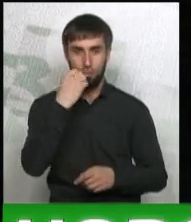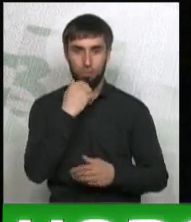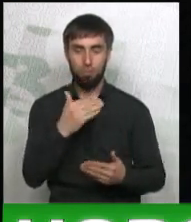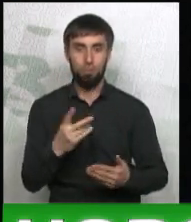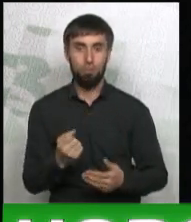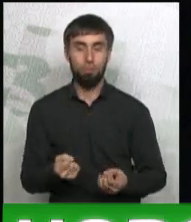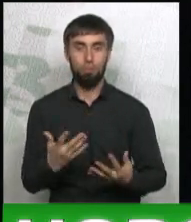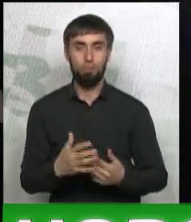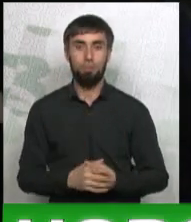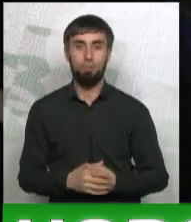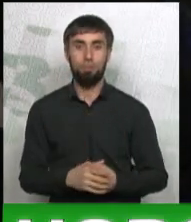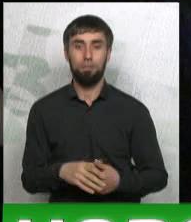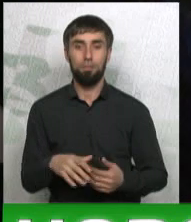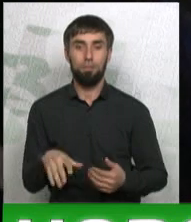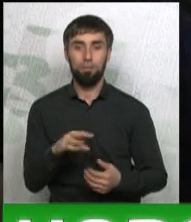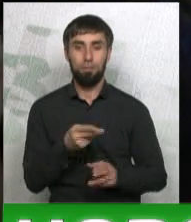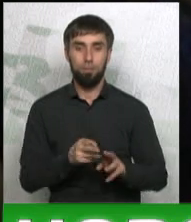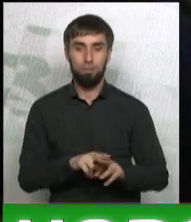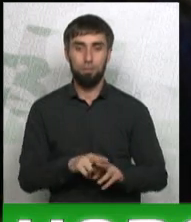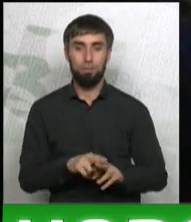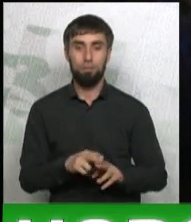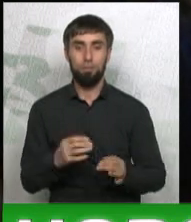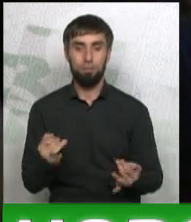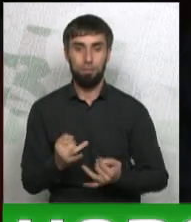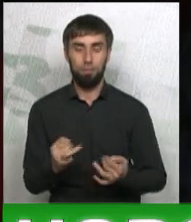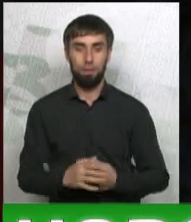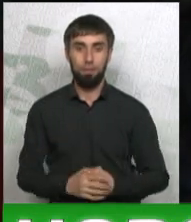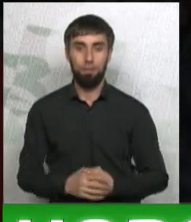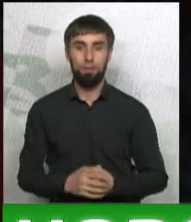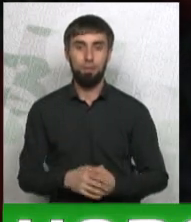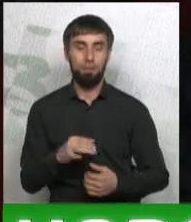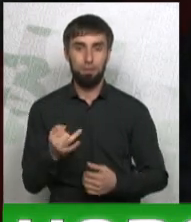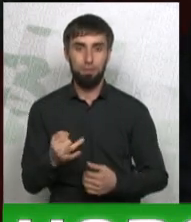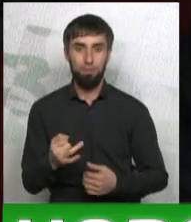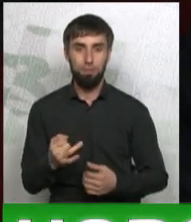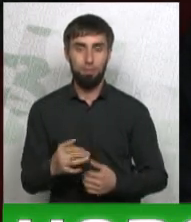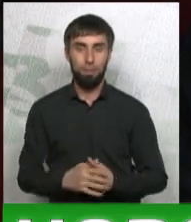Настолько все это впечатляет, и